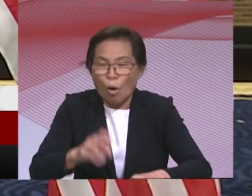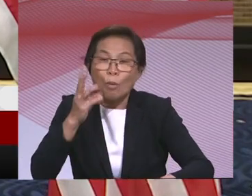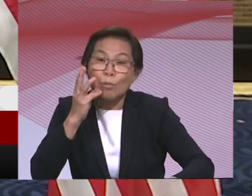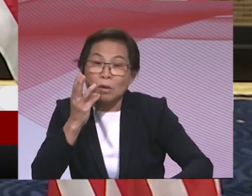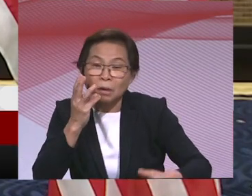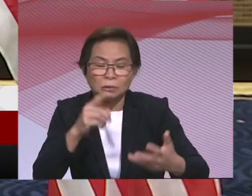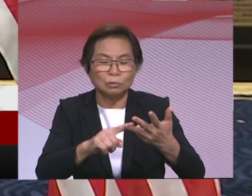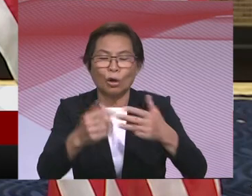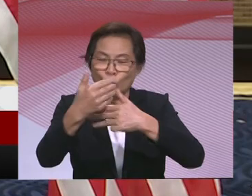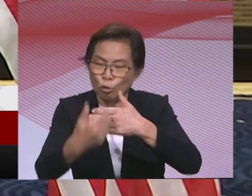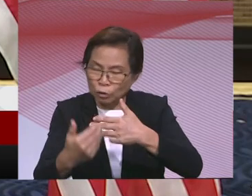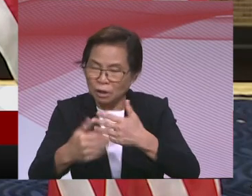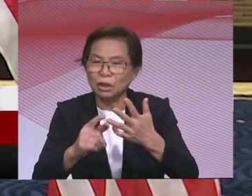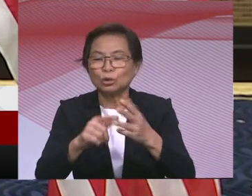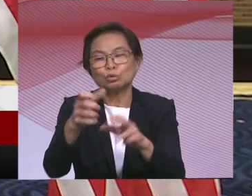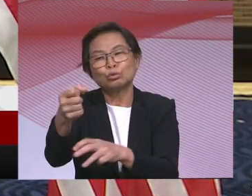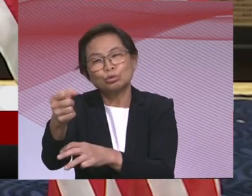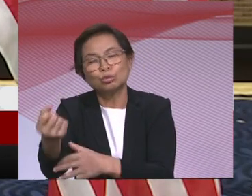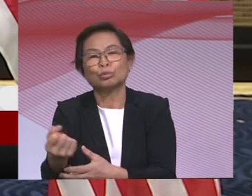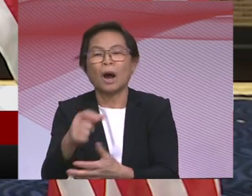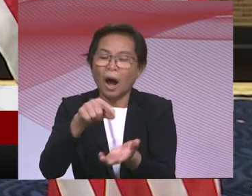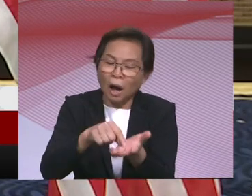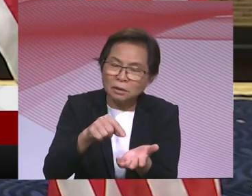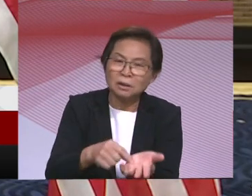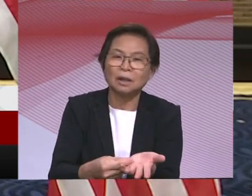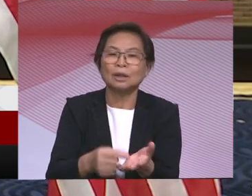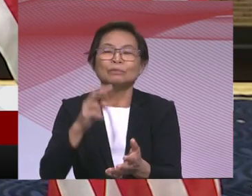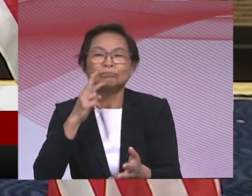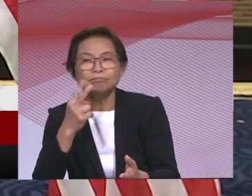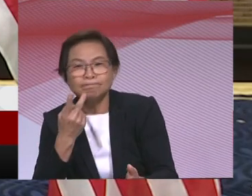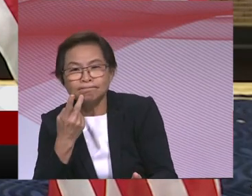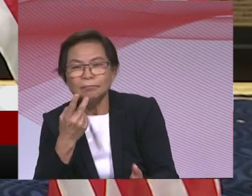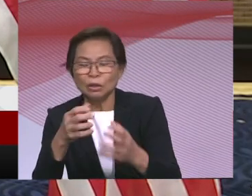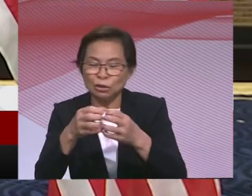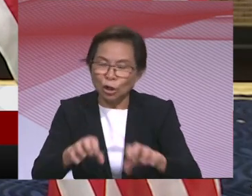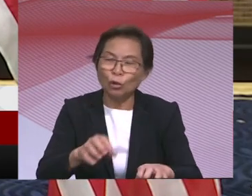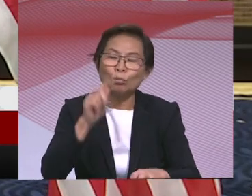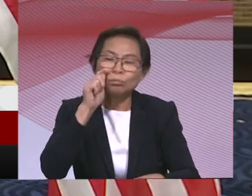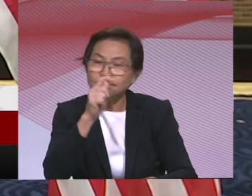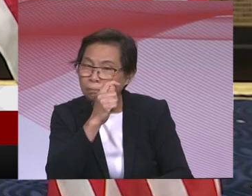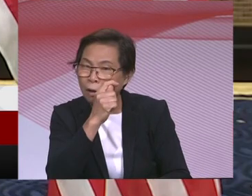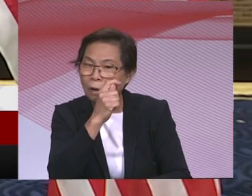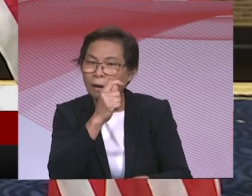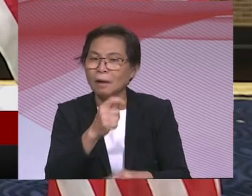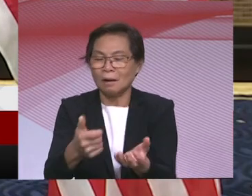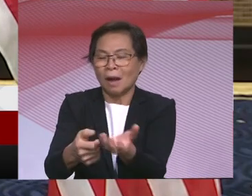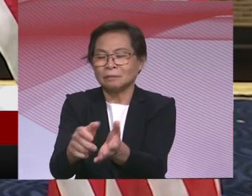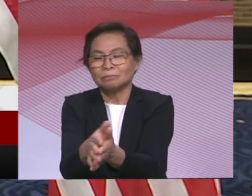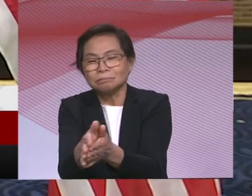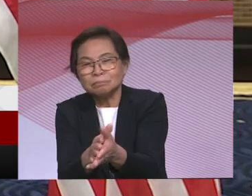beras roti putih susu tepung ayam sayuran telur bawang hand